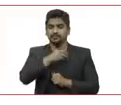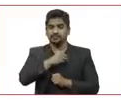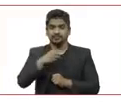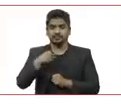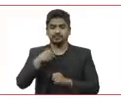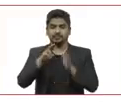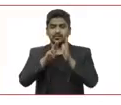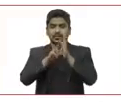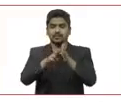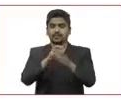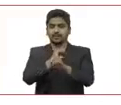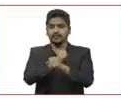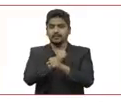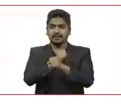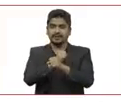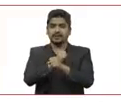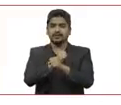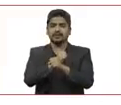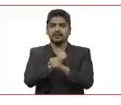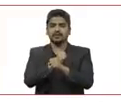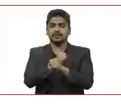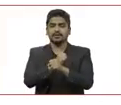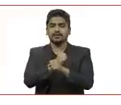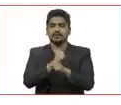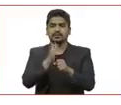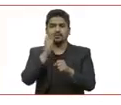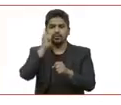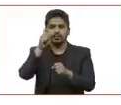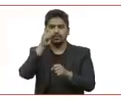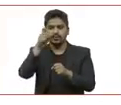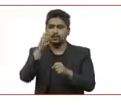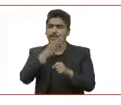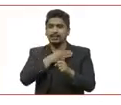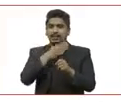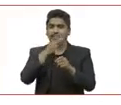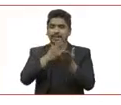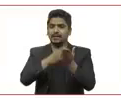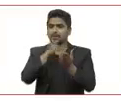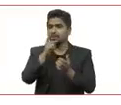अस्पतालमा भर्ना हुने जोखिम खालि वृद्धहरूमा मात्र होइन कि